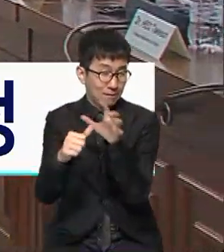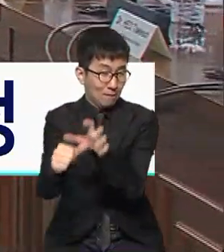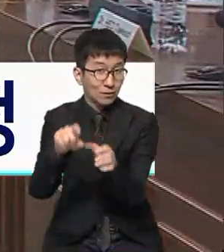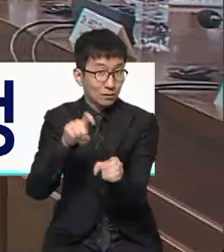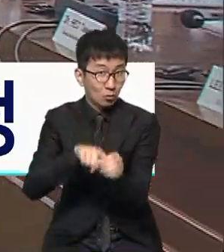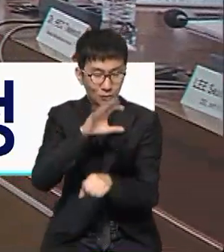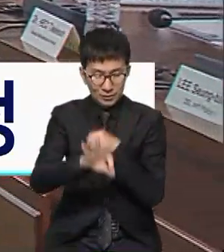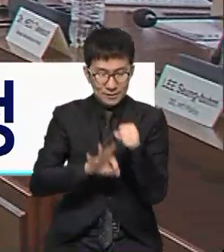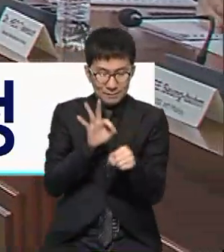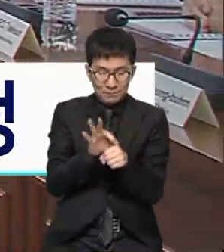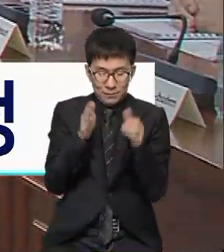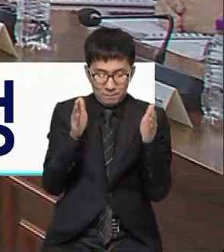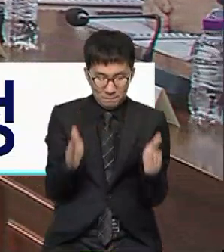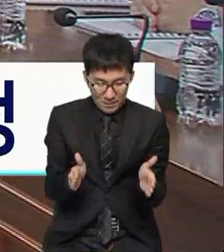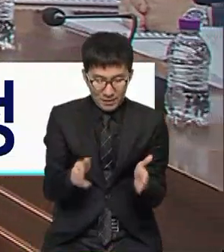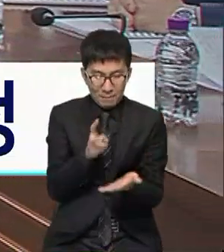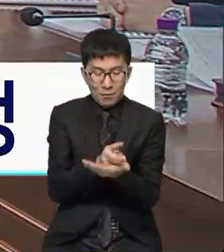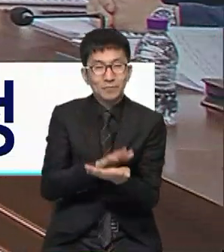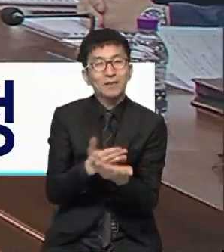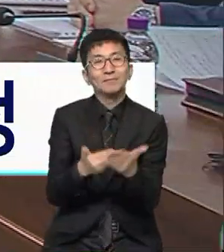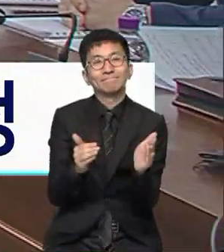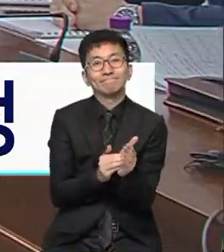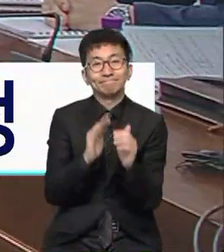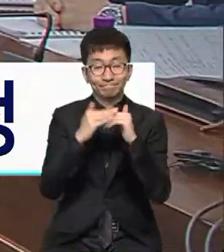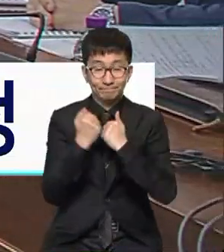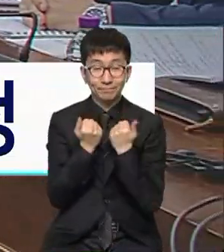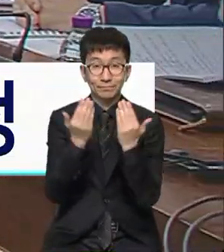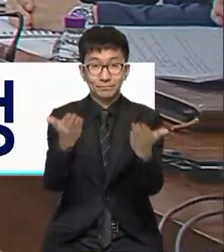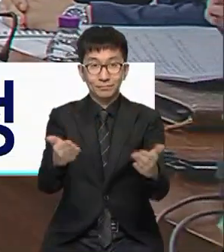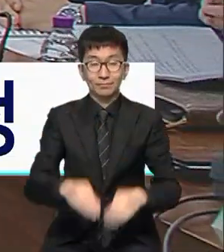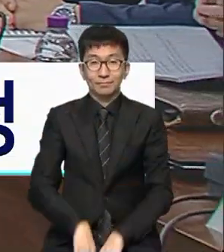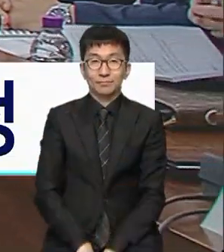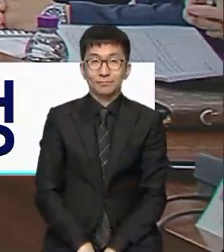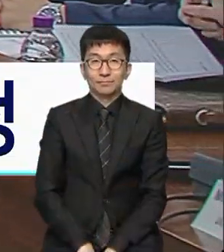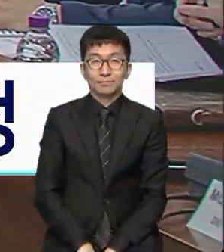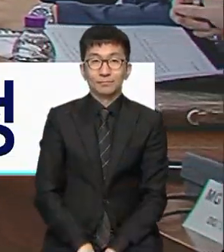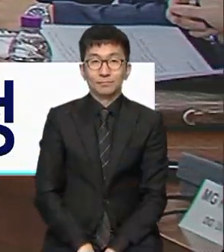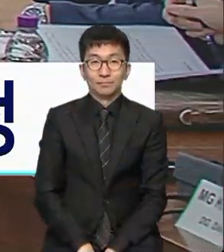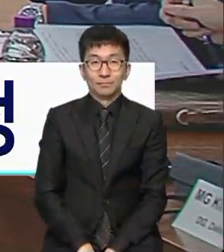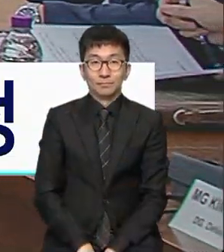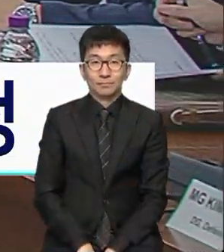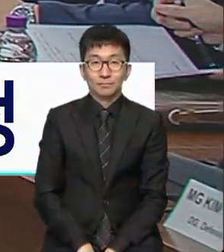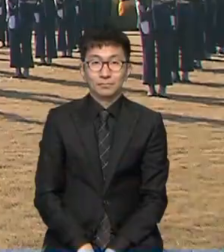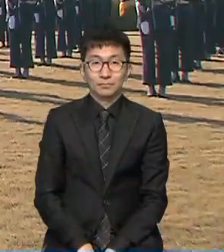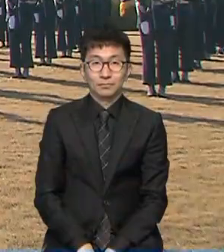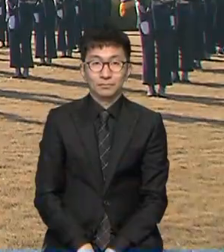전략이 10년 만에 개정됐습니다. 김태훈 국방전문기자입니다.